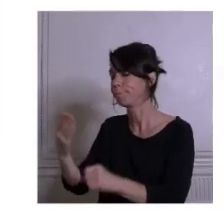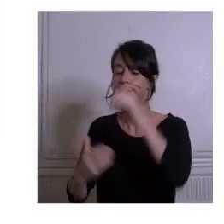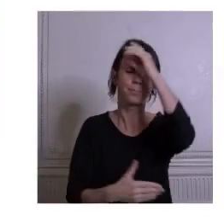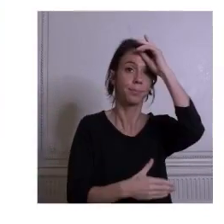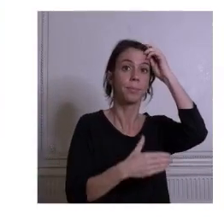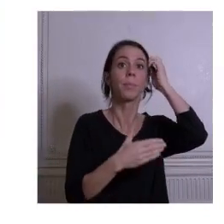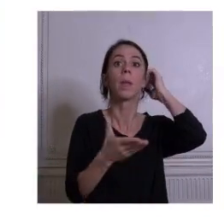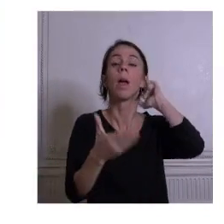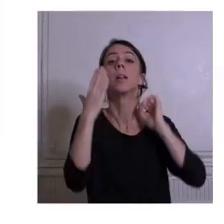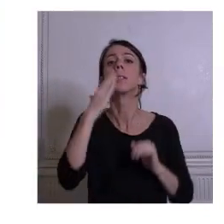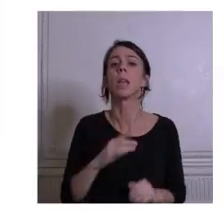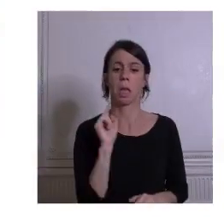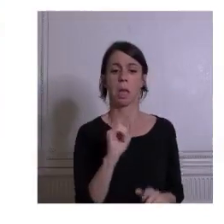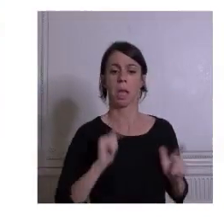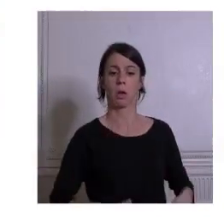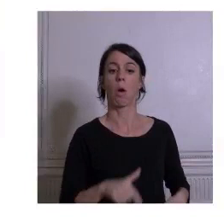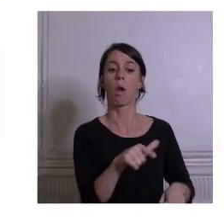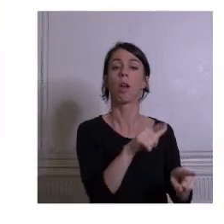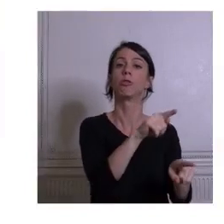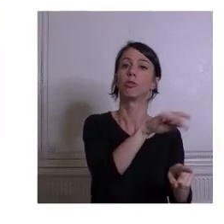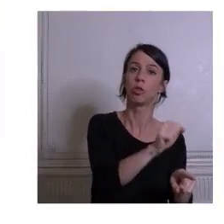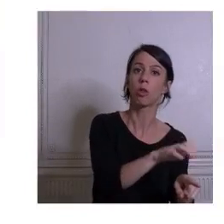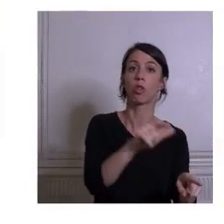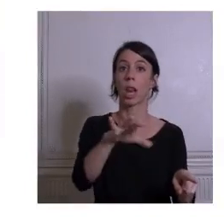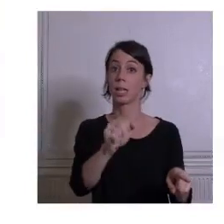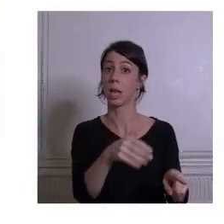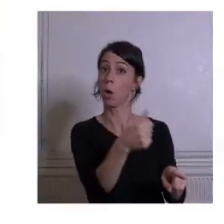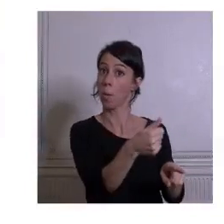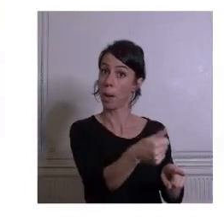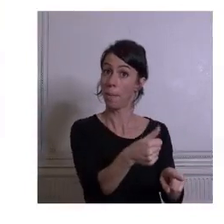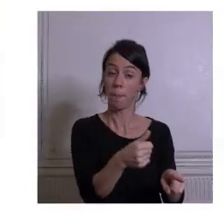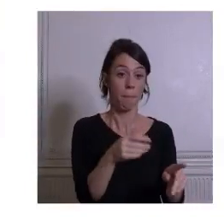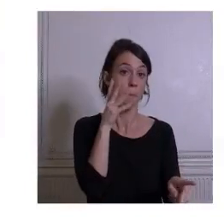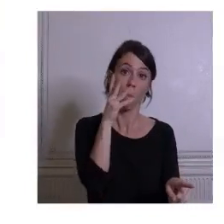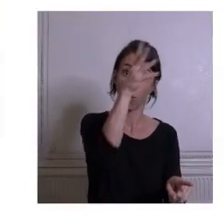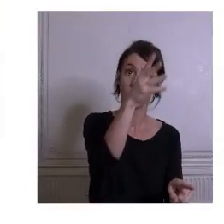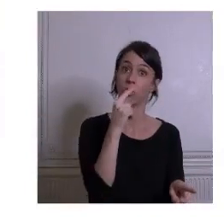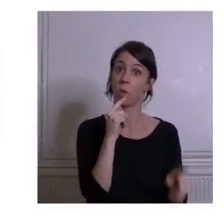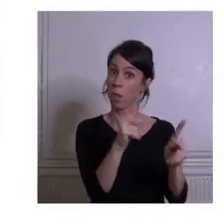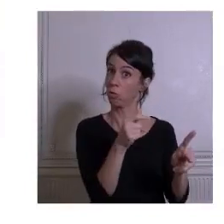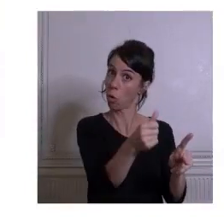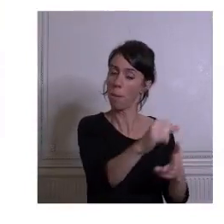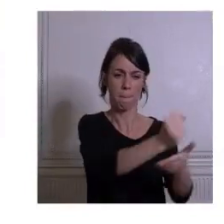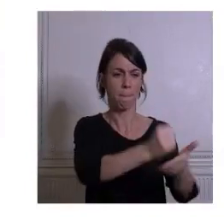Voilà. Mais je crois que les adresses mail du Sénat ont des choses. Oui, monsieur Joliot.